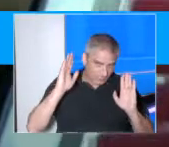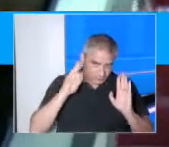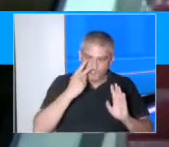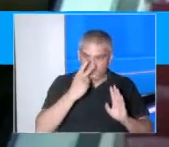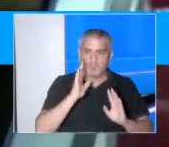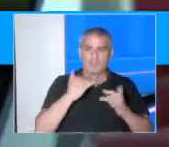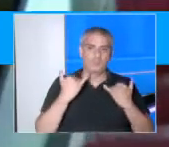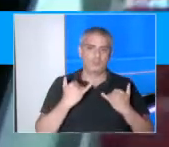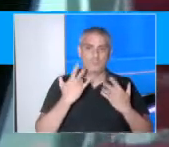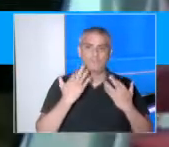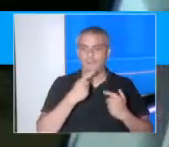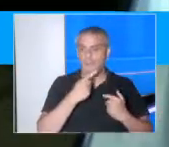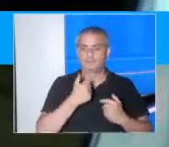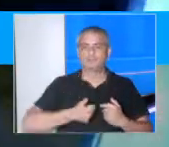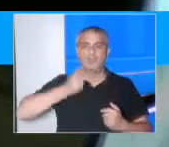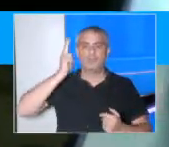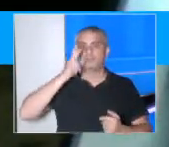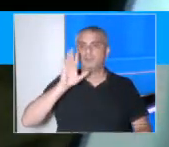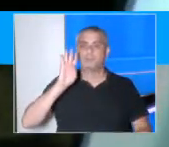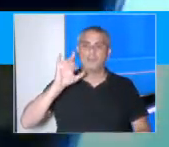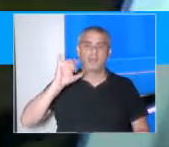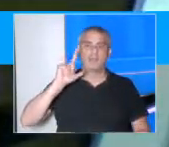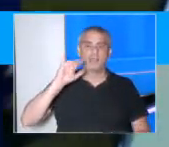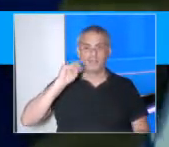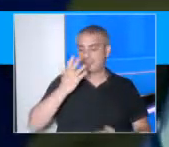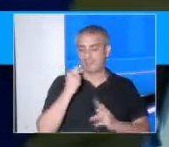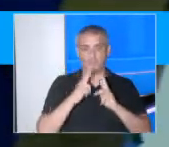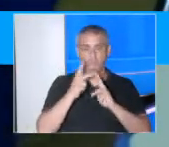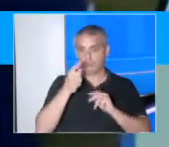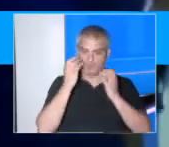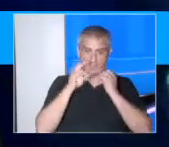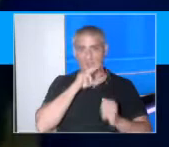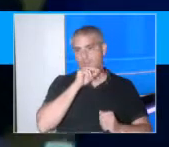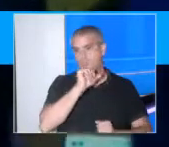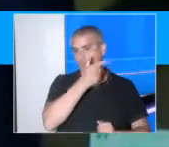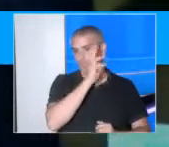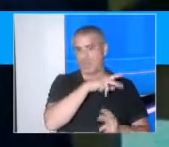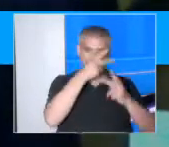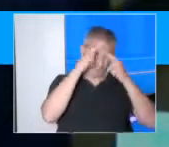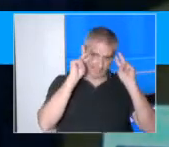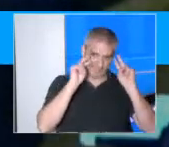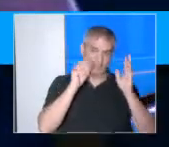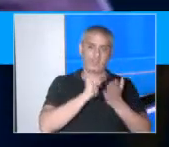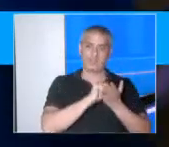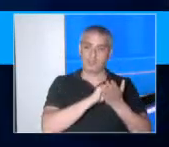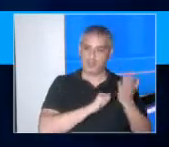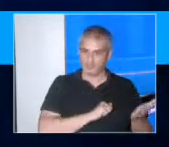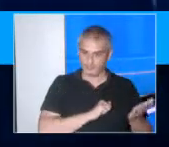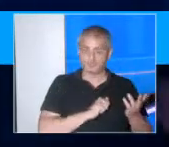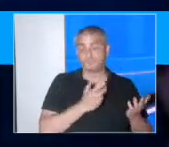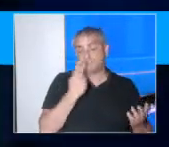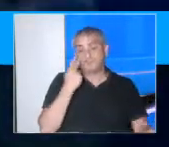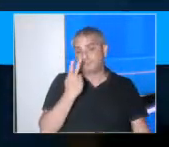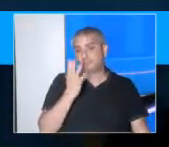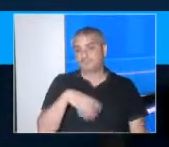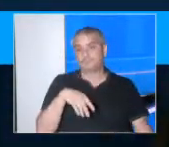נראה את זה גם היום כאשר שר החוץ בלינקן לפני הפגישה עם בנט ידבר קודם על אפגניסטן עם עיתונאים, ונראה את זה